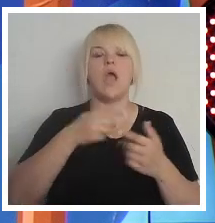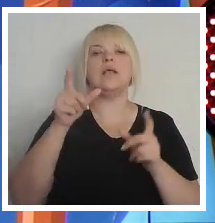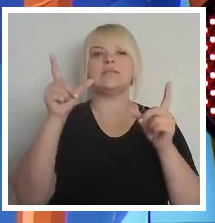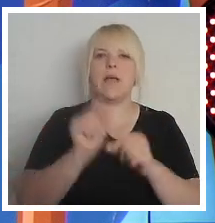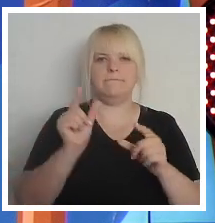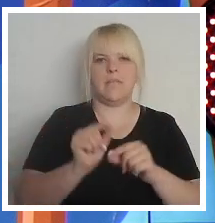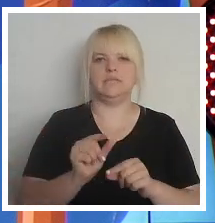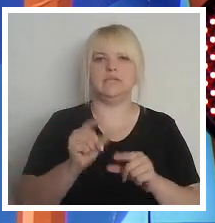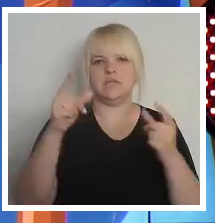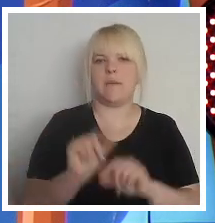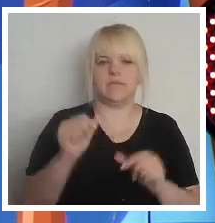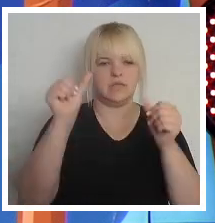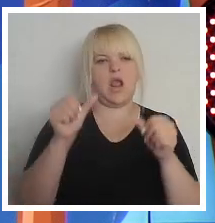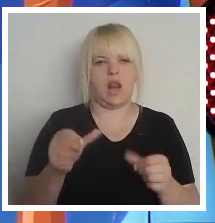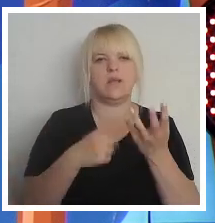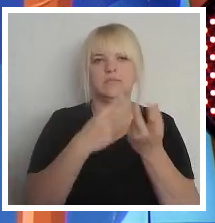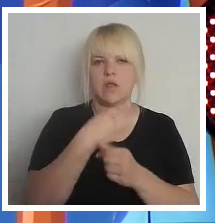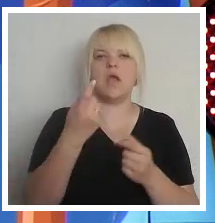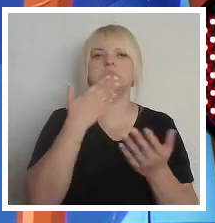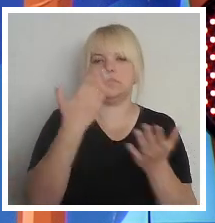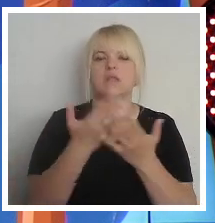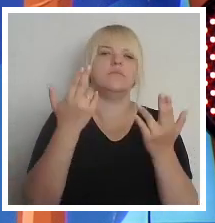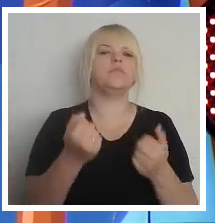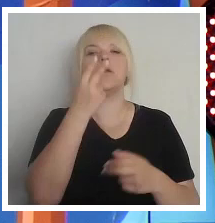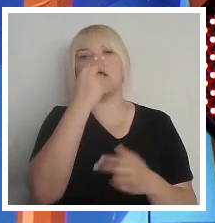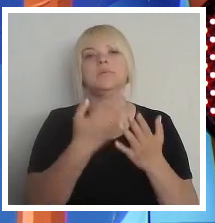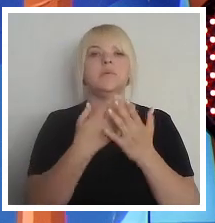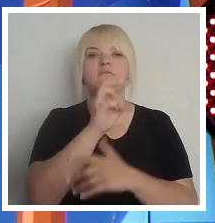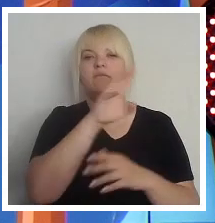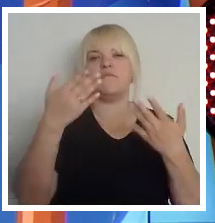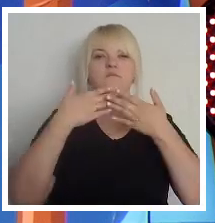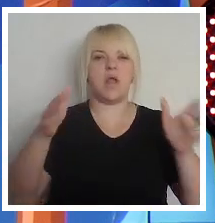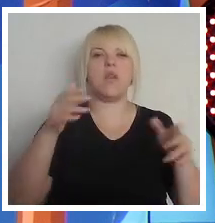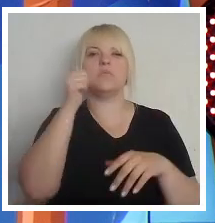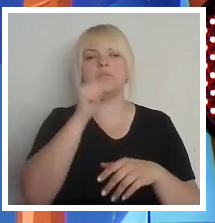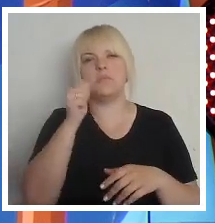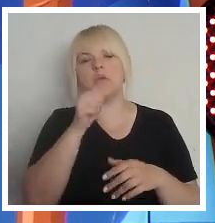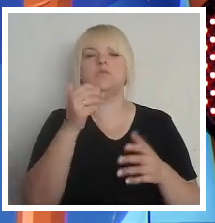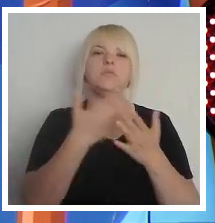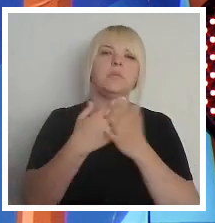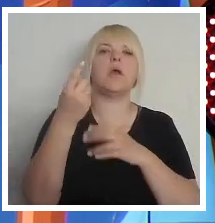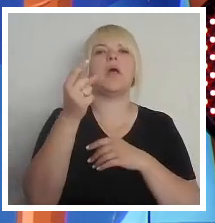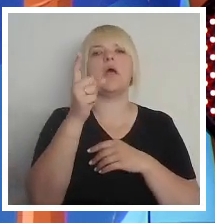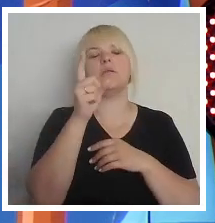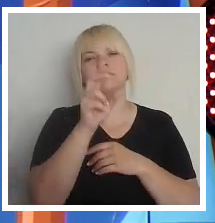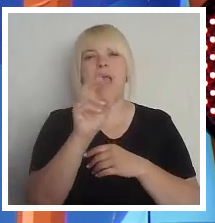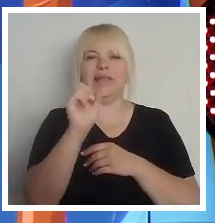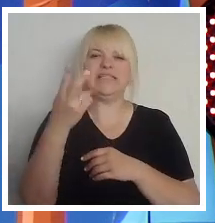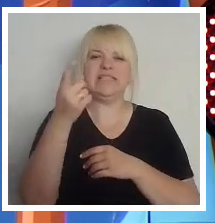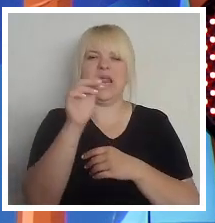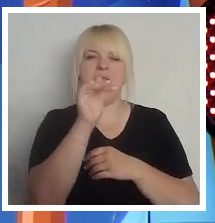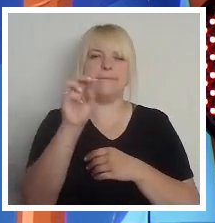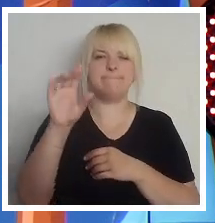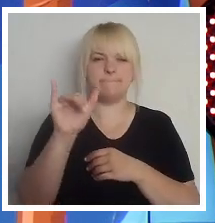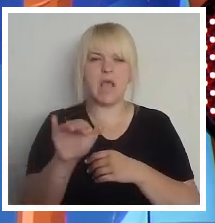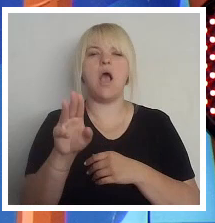skaitu, piemēram. Jo mēs redzam arī, ka ļoti bieži, kad portāls atver vaļā, īpaši, ja mēs mainstream portāliem runājam, kad nu, var rasties tā sajūta, kā polija